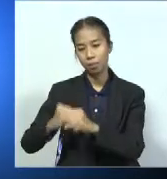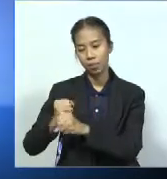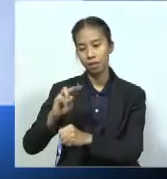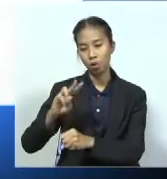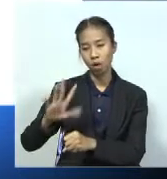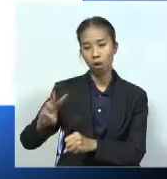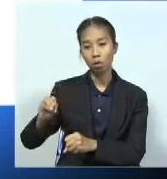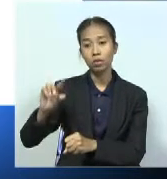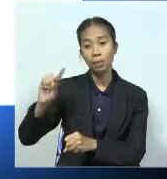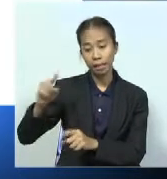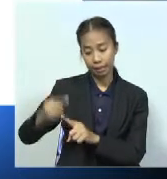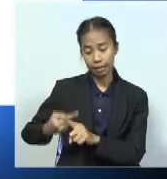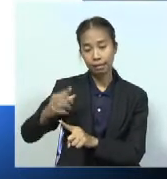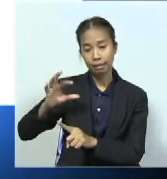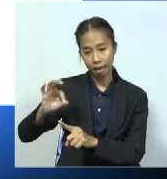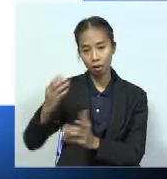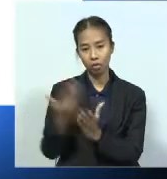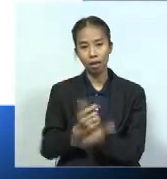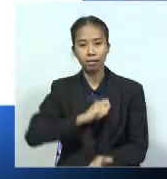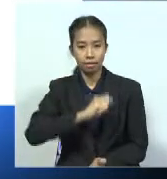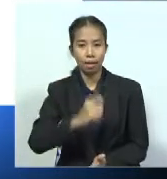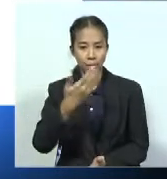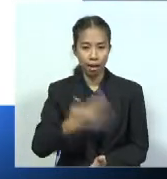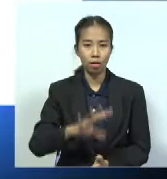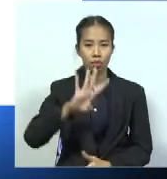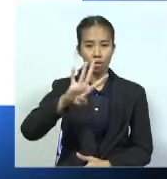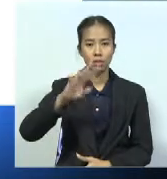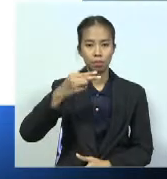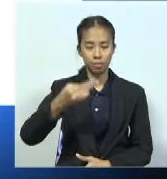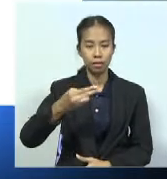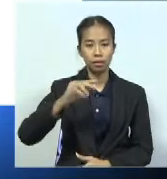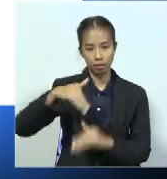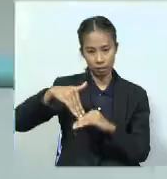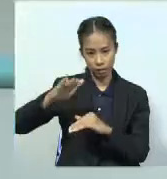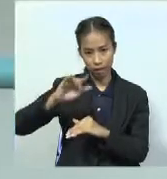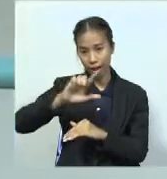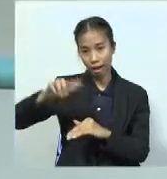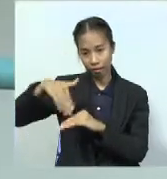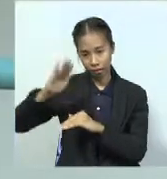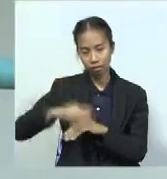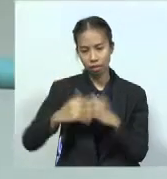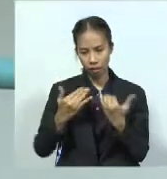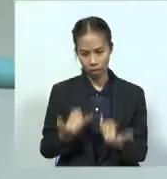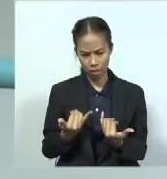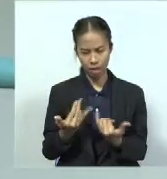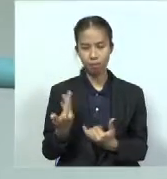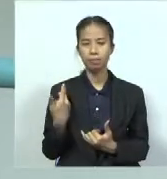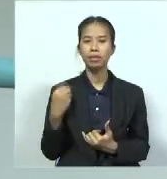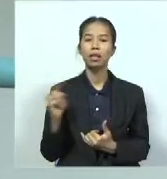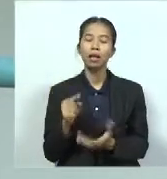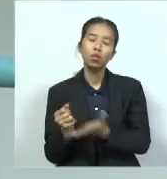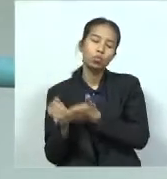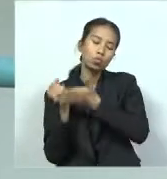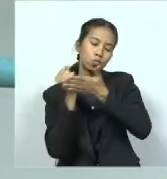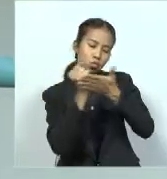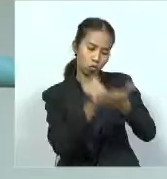2561มีการจ่ายเงินไปแล้วกว่า 42,500 ล้านบาทนะคะมาตรการที่ออกมาเพิ่มเติมเนี่ยก็ถือว่าเป็น